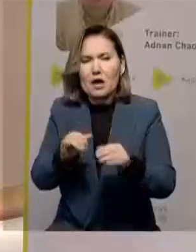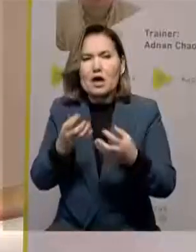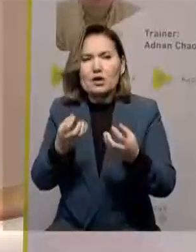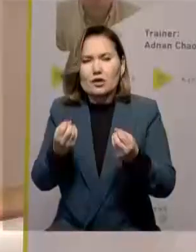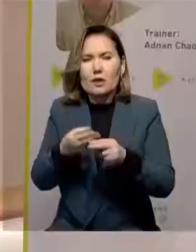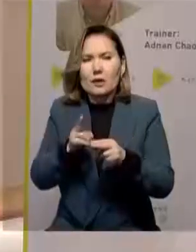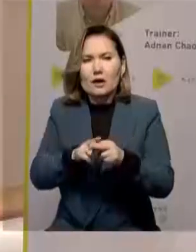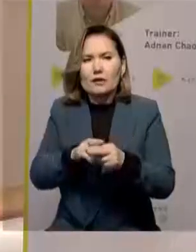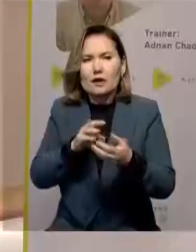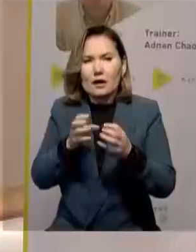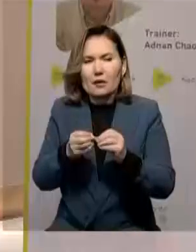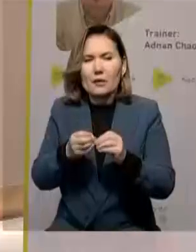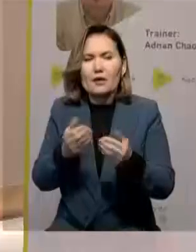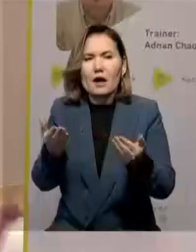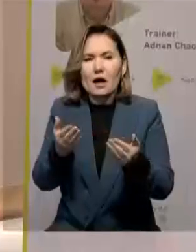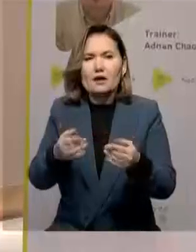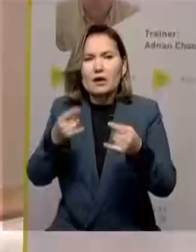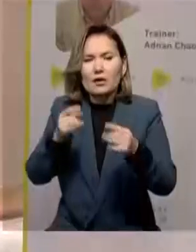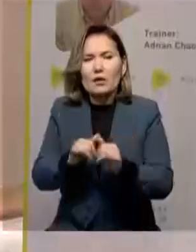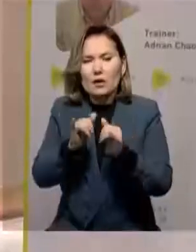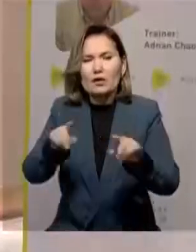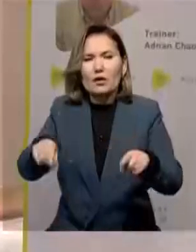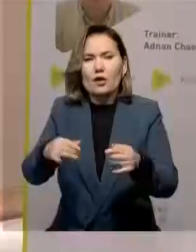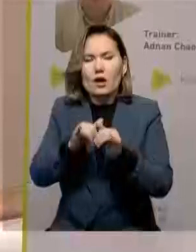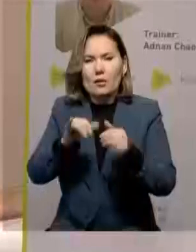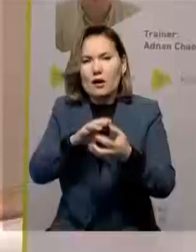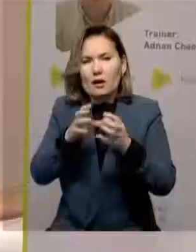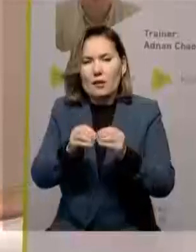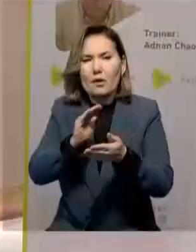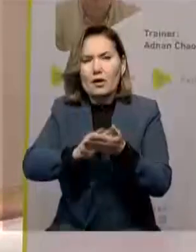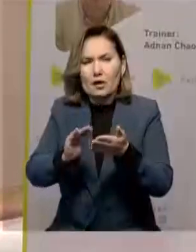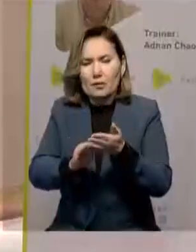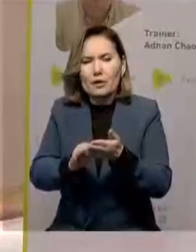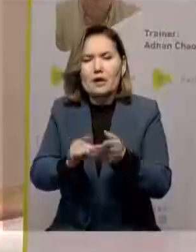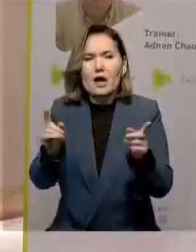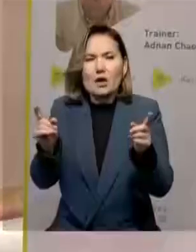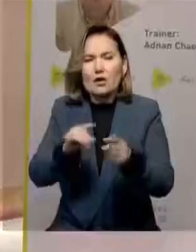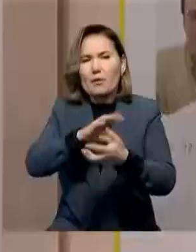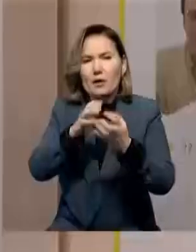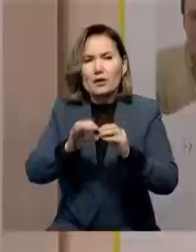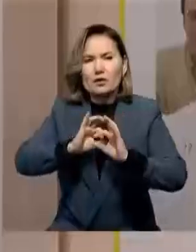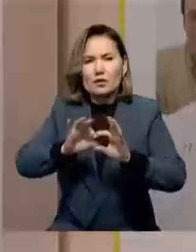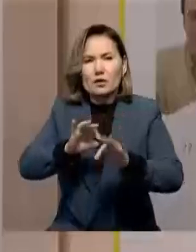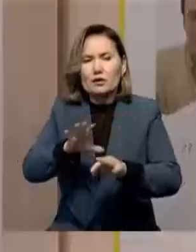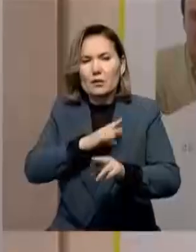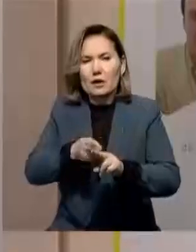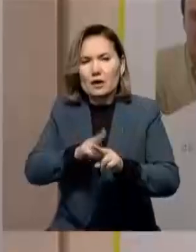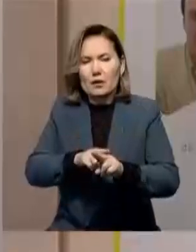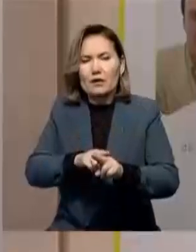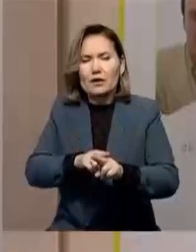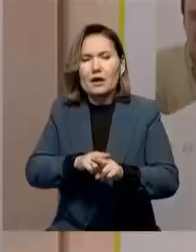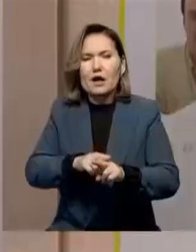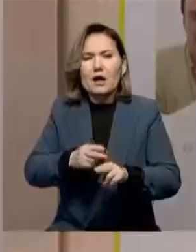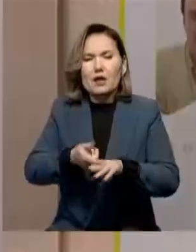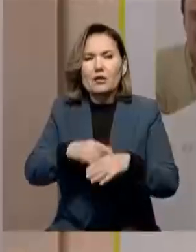кейін оқырманның назарын қалай аудару әдістерін, мәтінді қалай пішімдеу керектігін түсіндіріп жатыр. Және осы